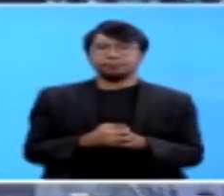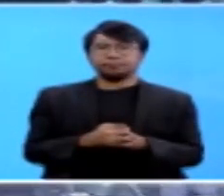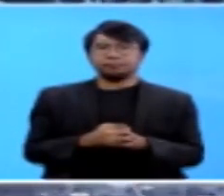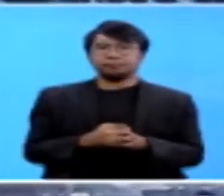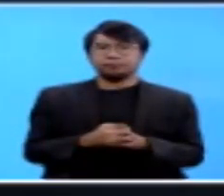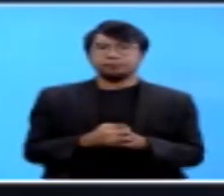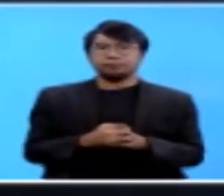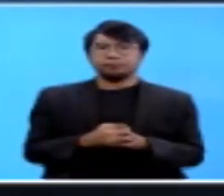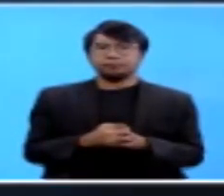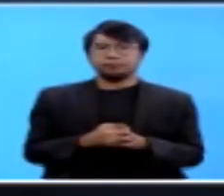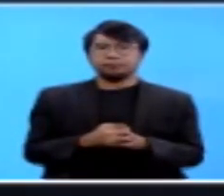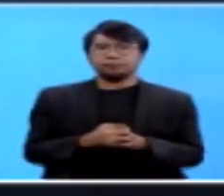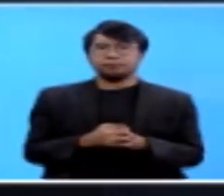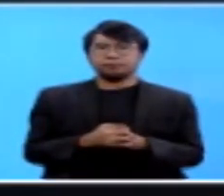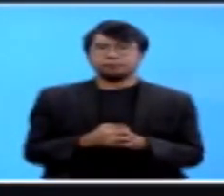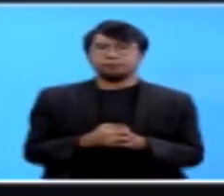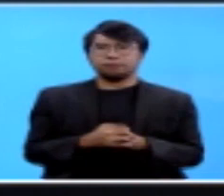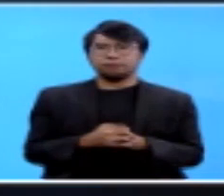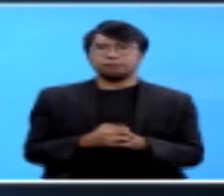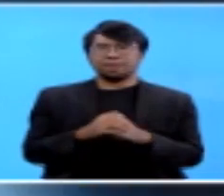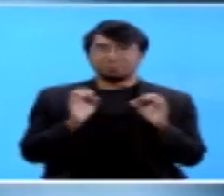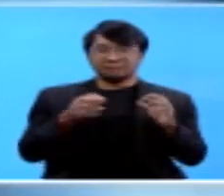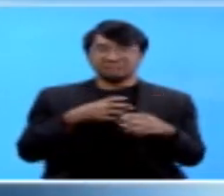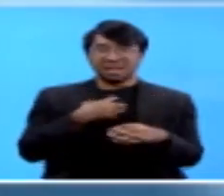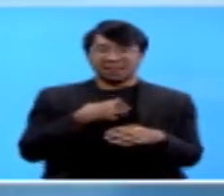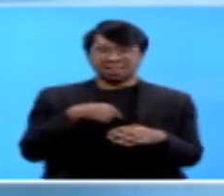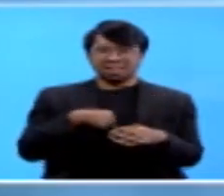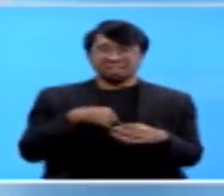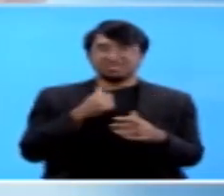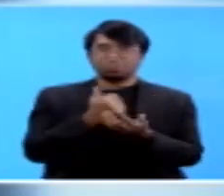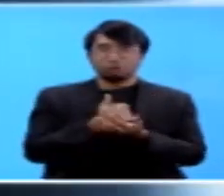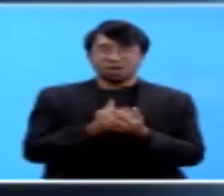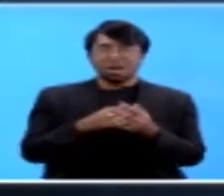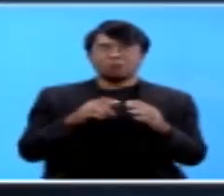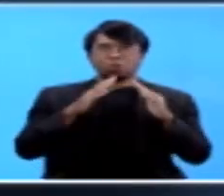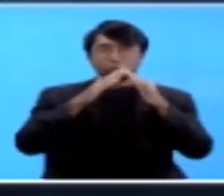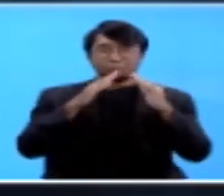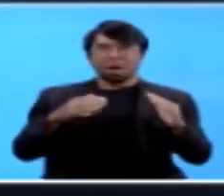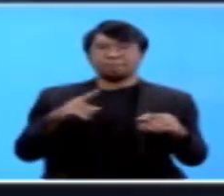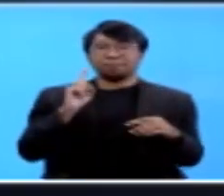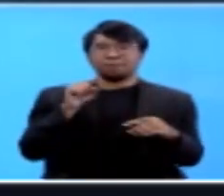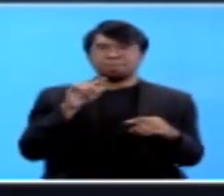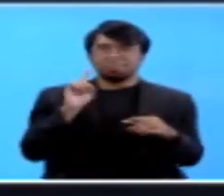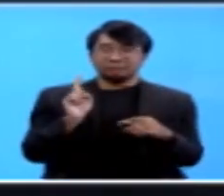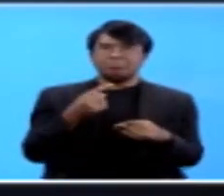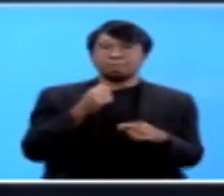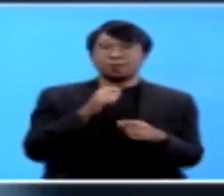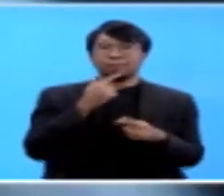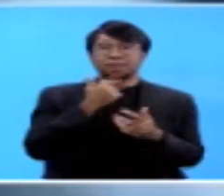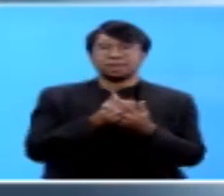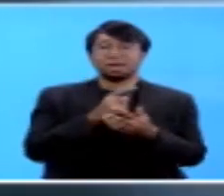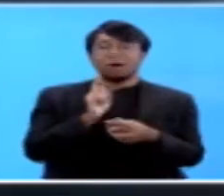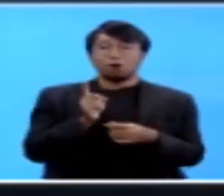sebenarnya pendidikan karakter itu diberikan pada di rumah itu sebenarnya pendidikan di keluarga itu adalah pertama dan utama. Jadi kalau dia kuat pada level di